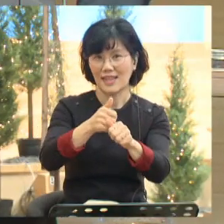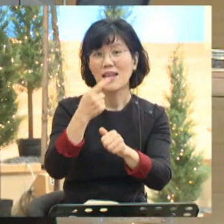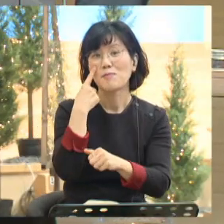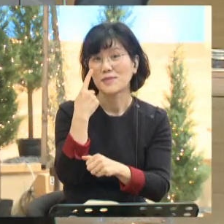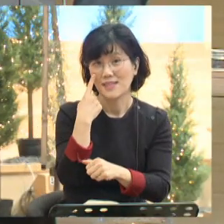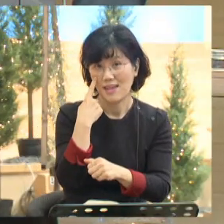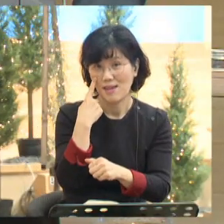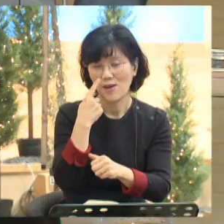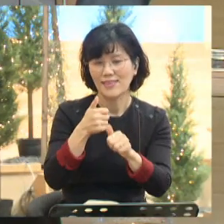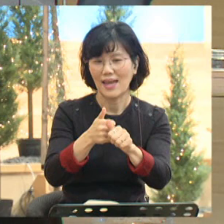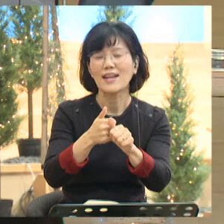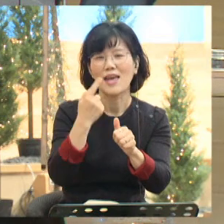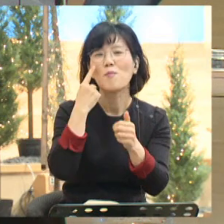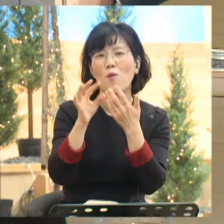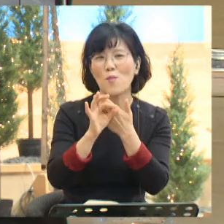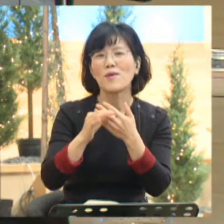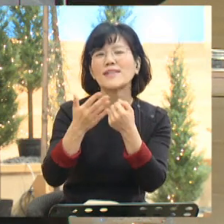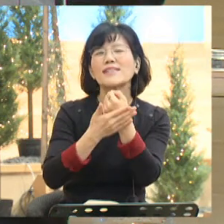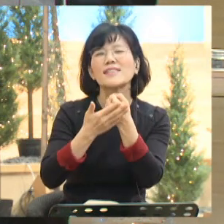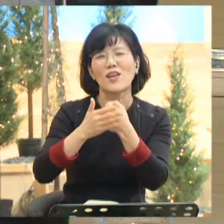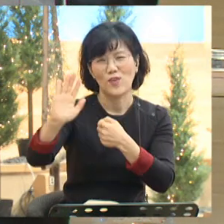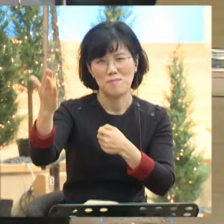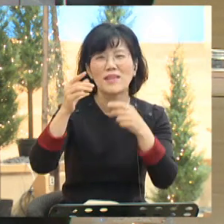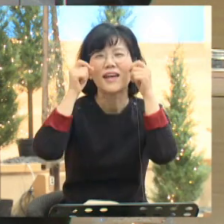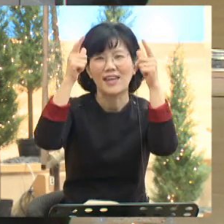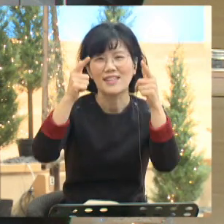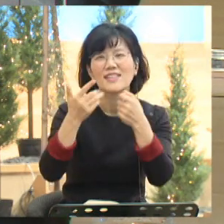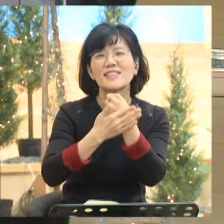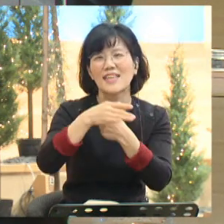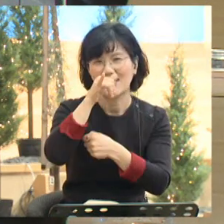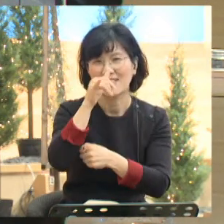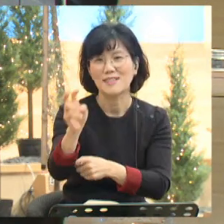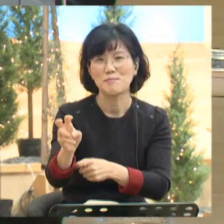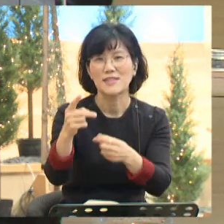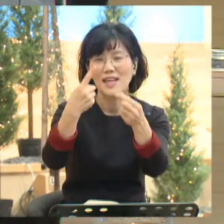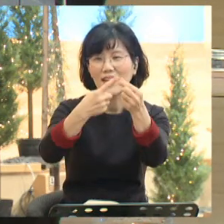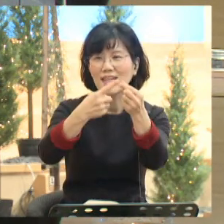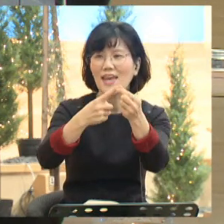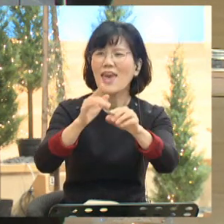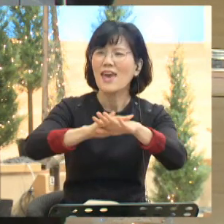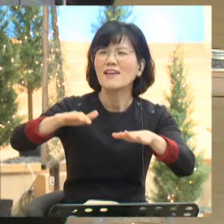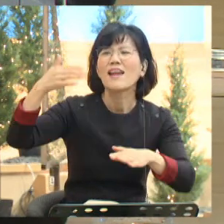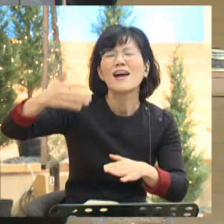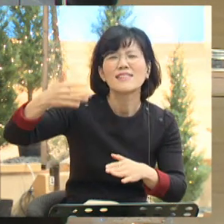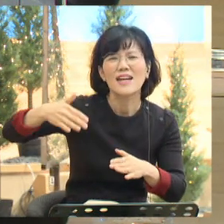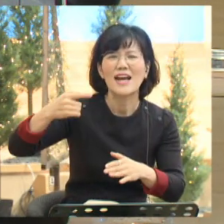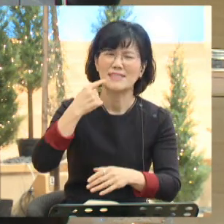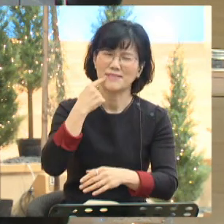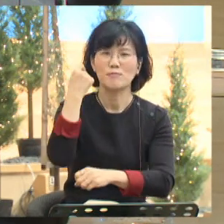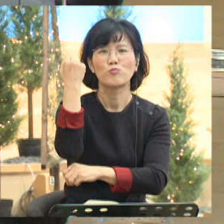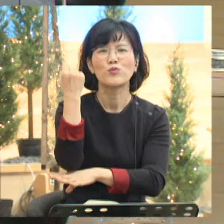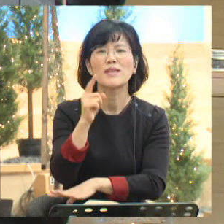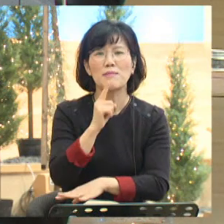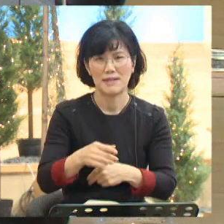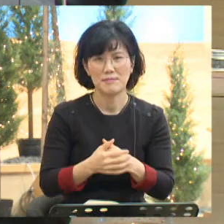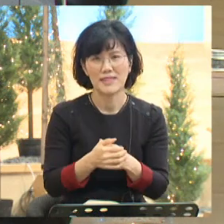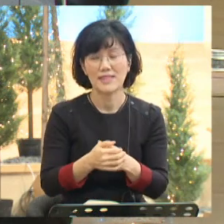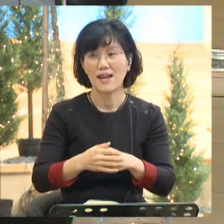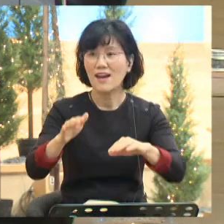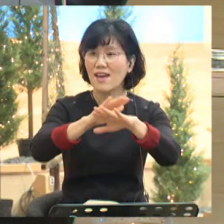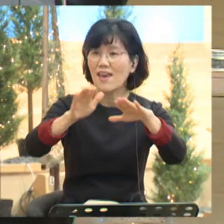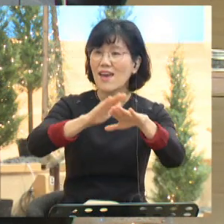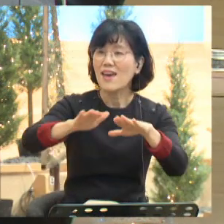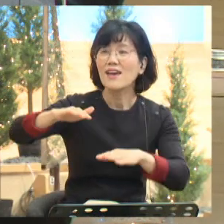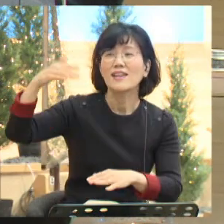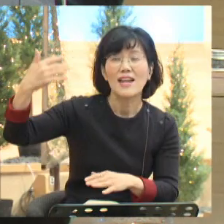보면 이것도 거래가 있을 거예요 깨달아지는 게 있을 거에요 해결되지 못한 쓴 뿌리 해결되지 못한 쓴 바몬드 합시다 해결되지